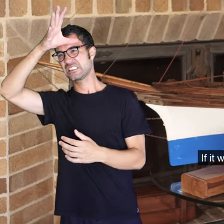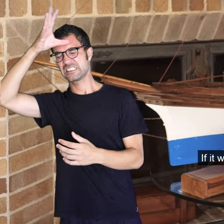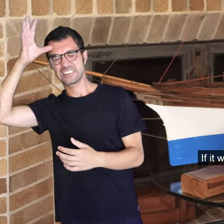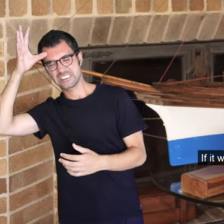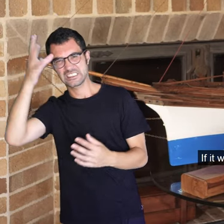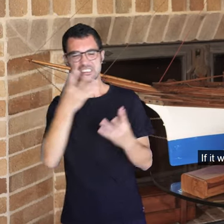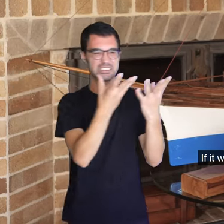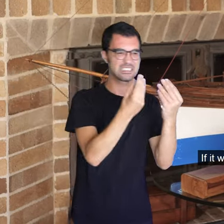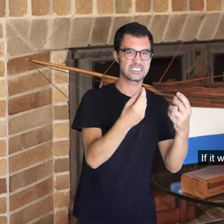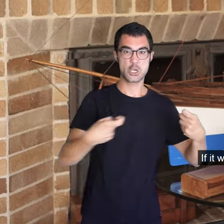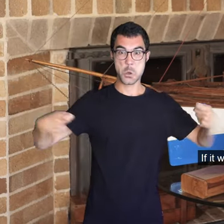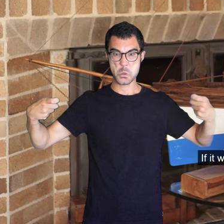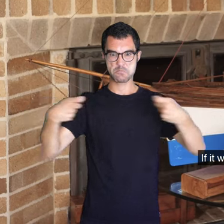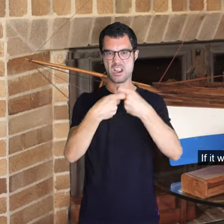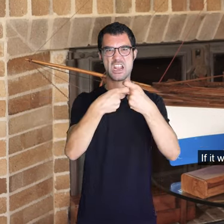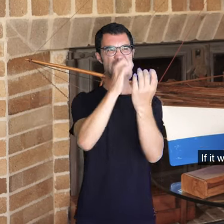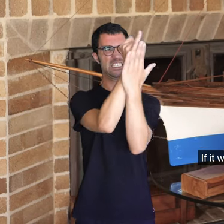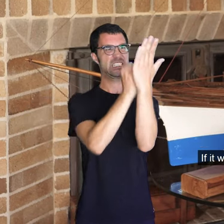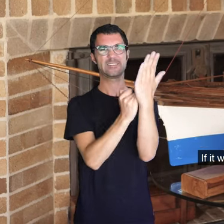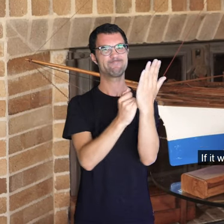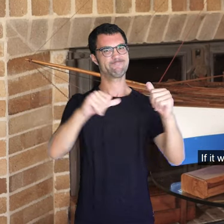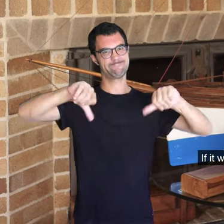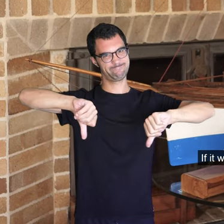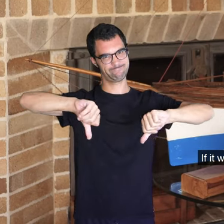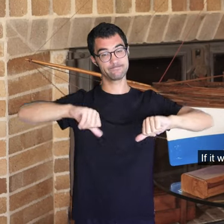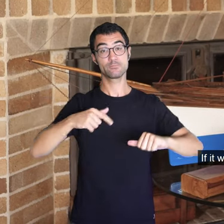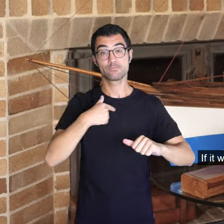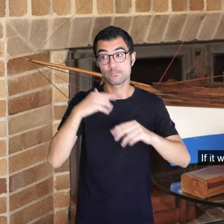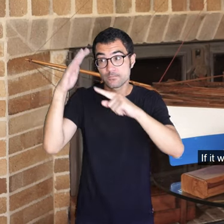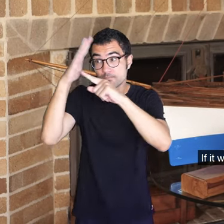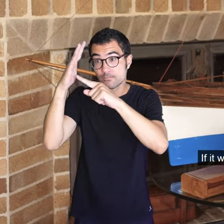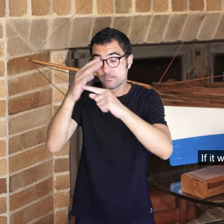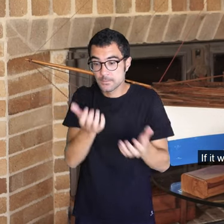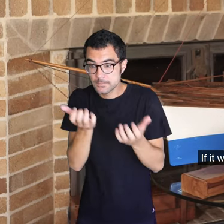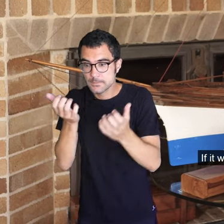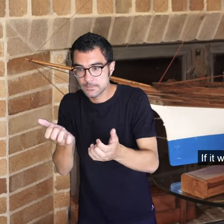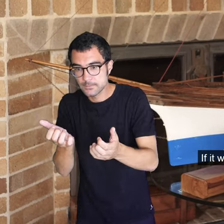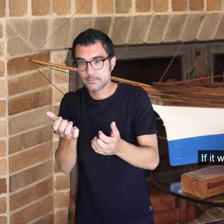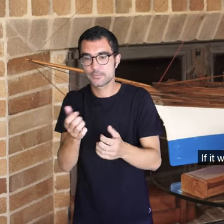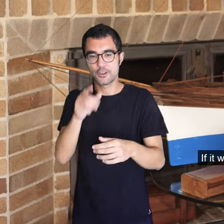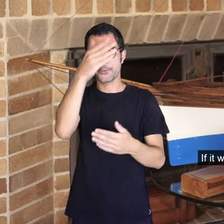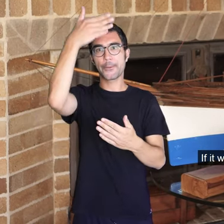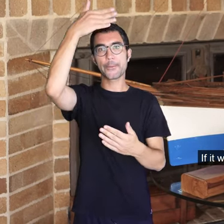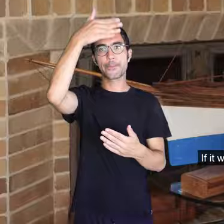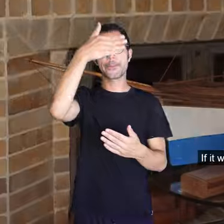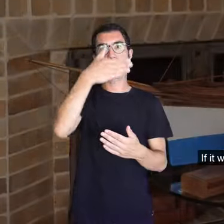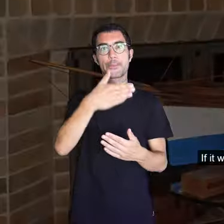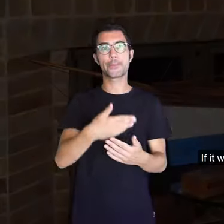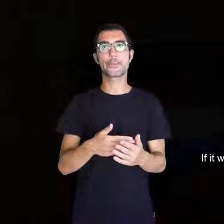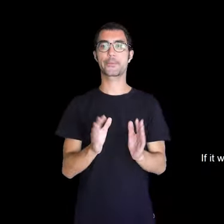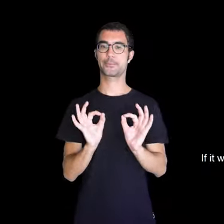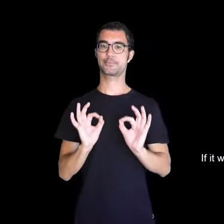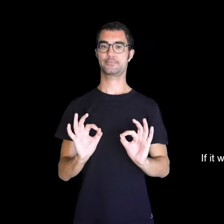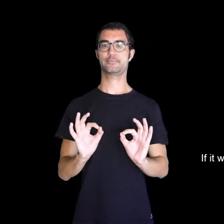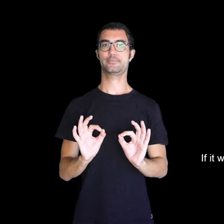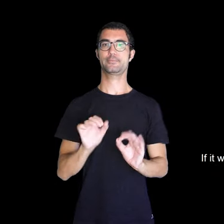calor, també se rebentava. El que anaves a cercar que sortia el més completa possible per poder treballar.